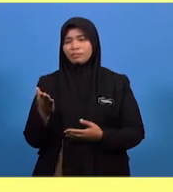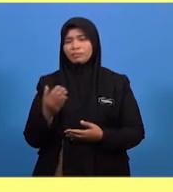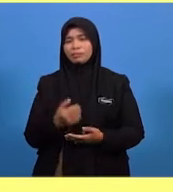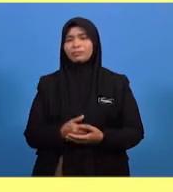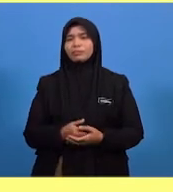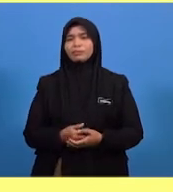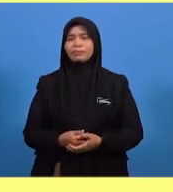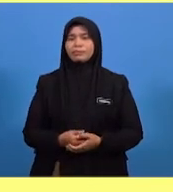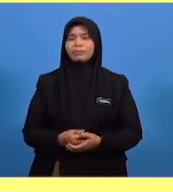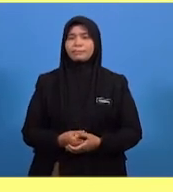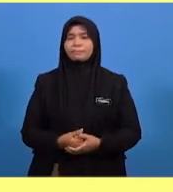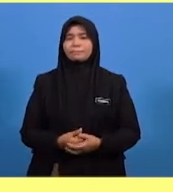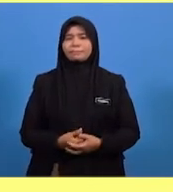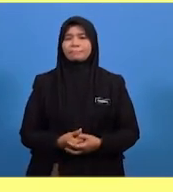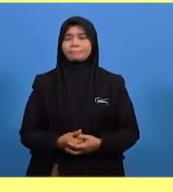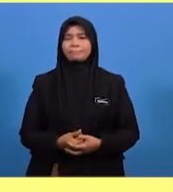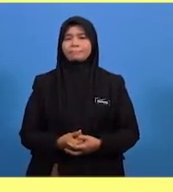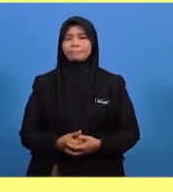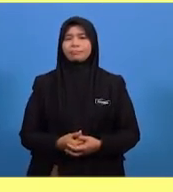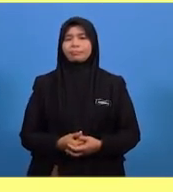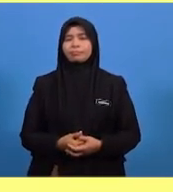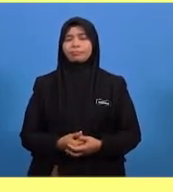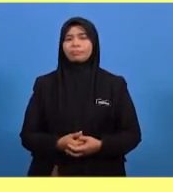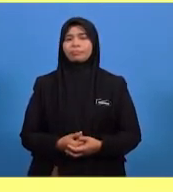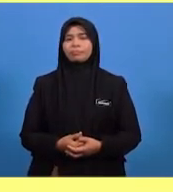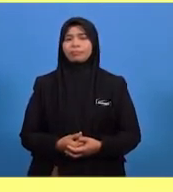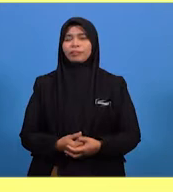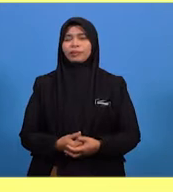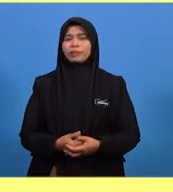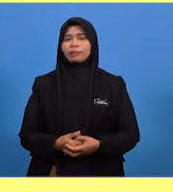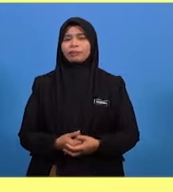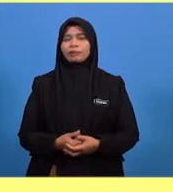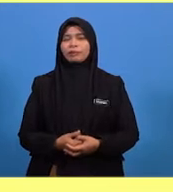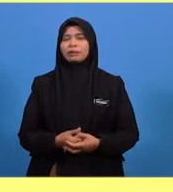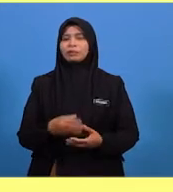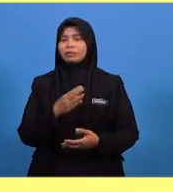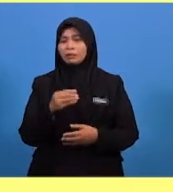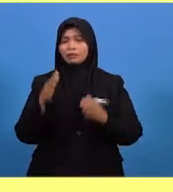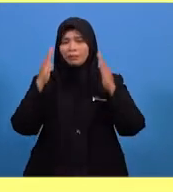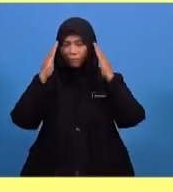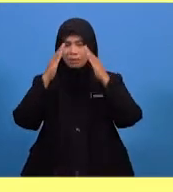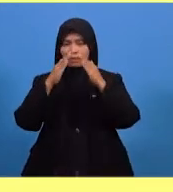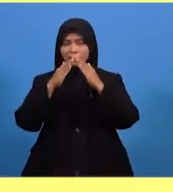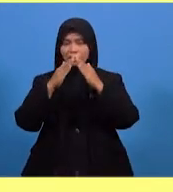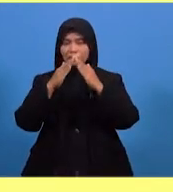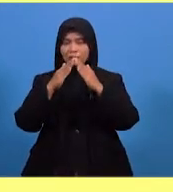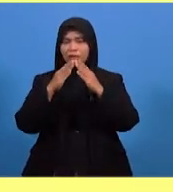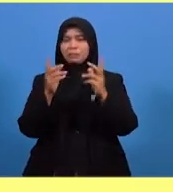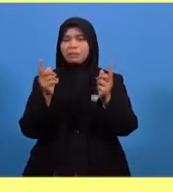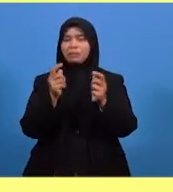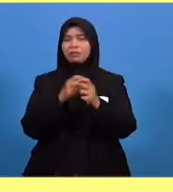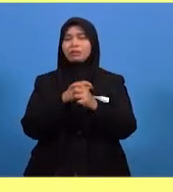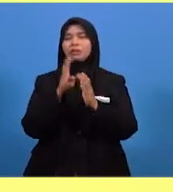bidur dan Kuala kangsar mana Kalau di Pahang